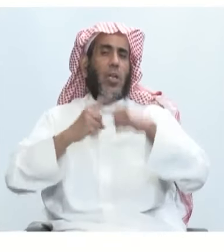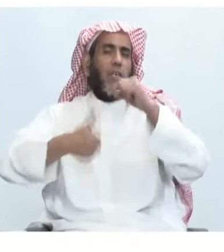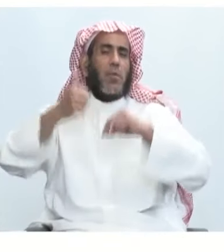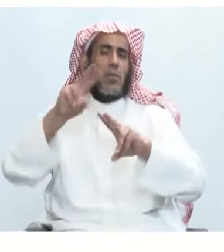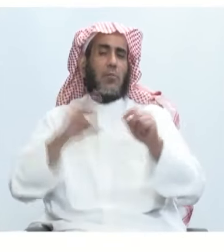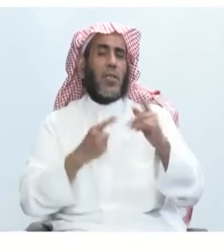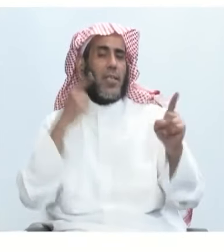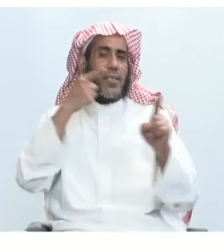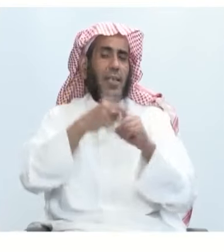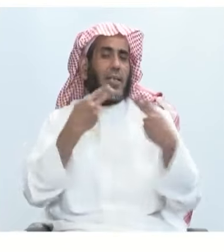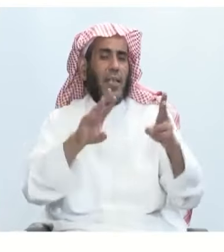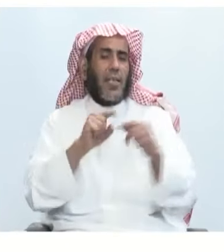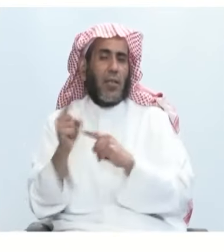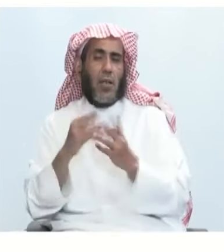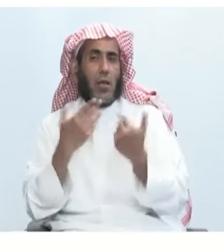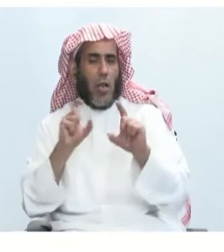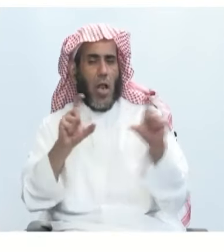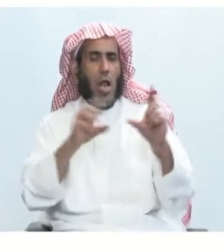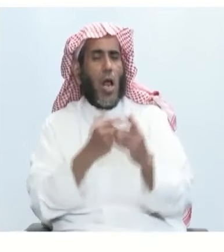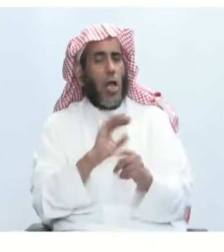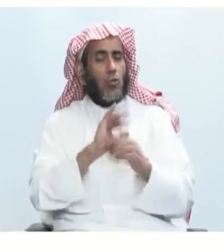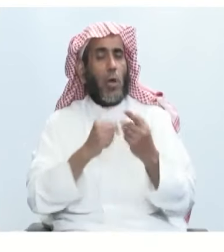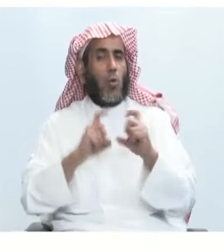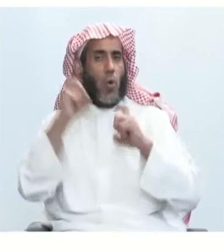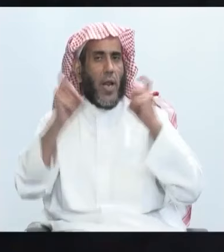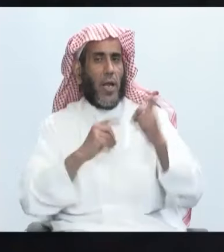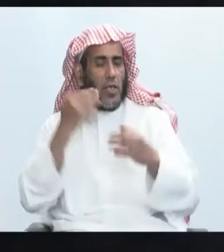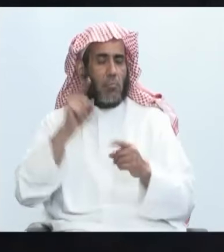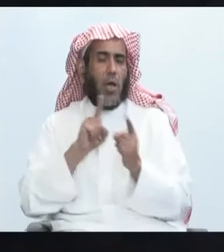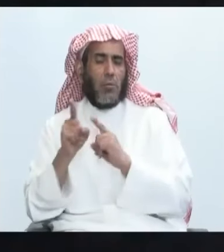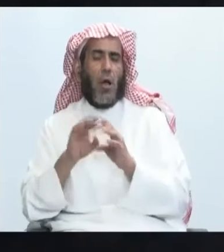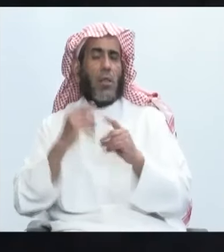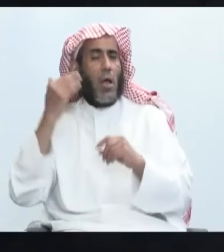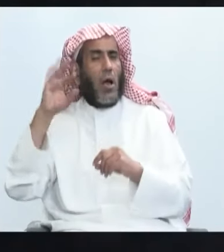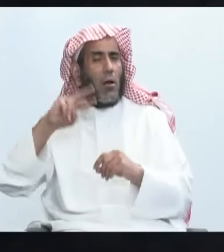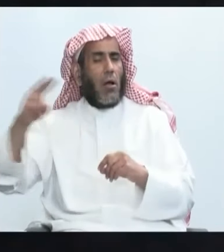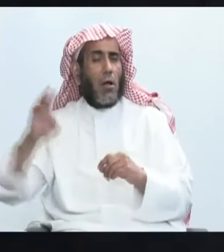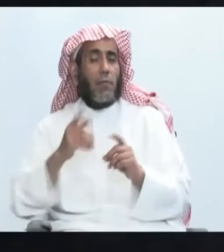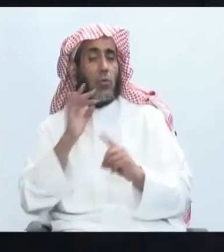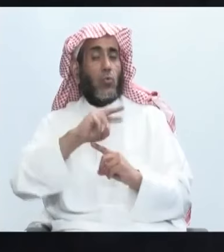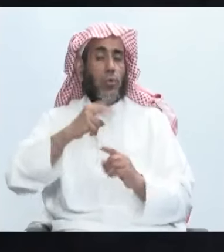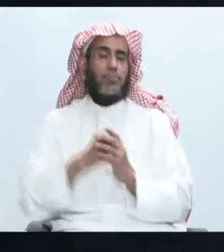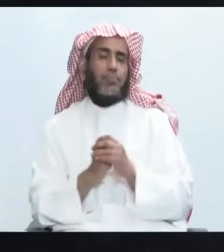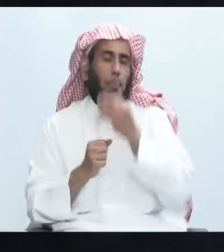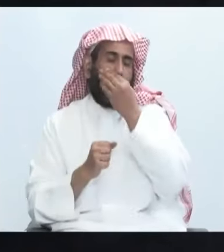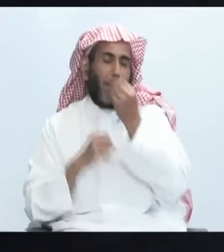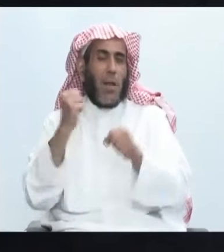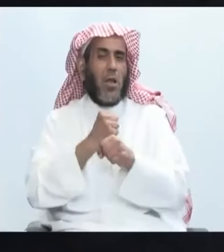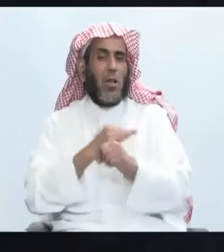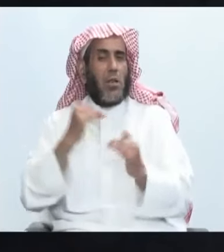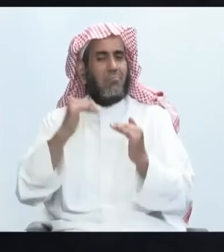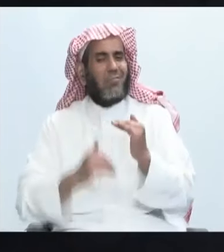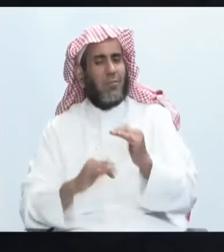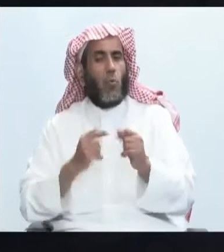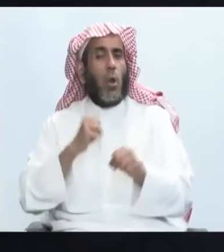منهما لتصل الى تاييد احد الرايين اعرض رايك على زملائك وناقش ارائهم هذه مجرد اراء كيف تقنع ايضا المهن ذات المستوى